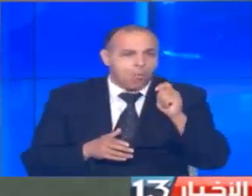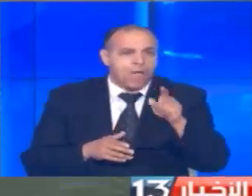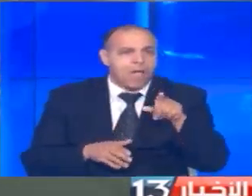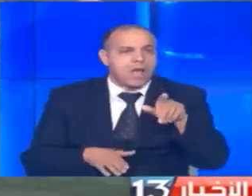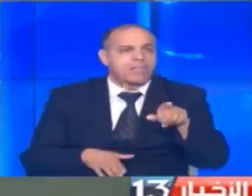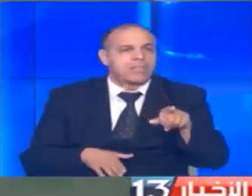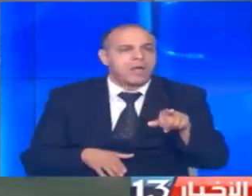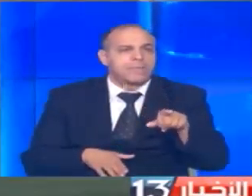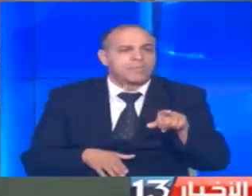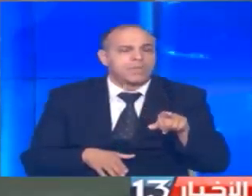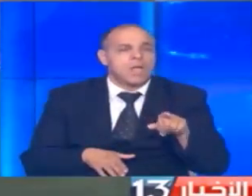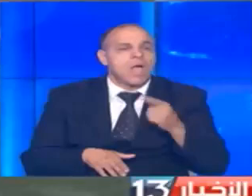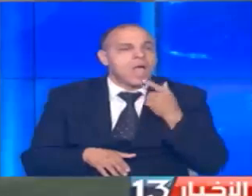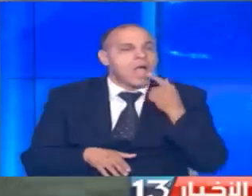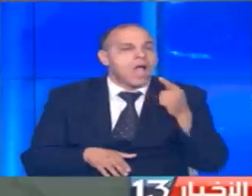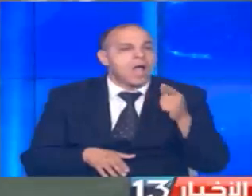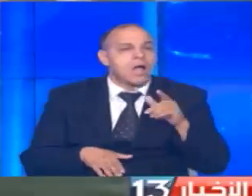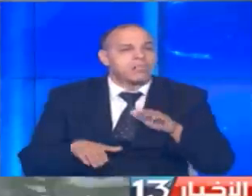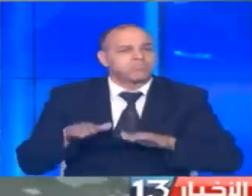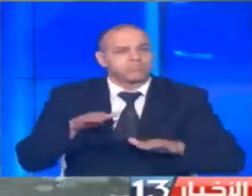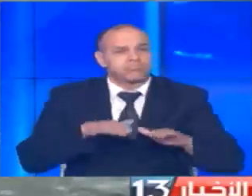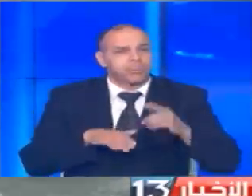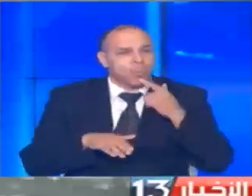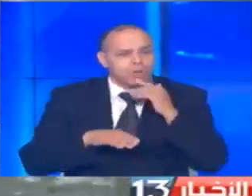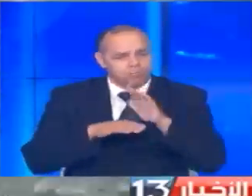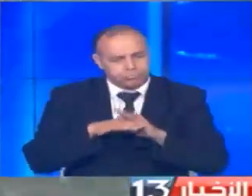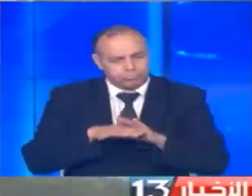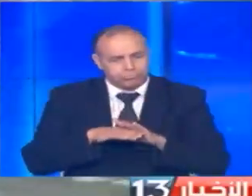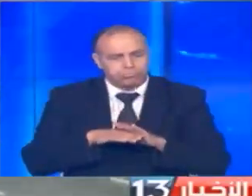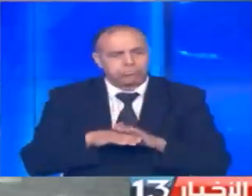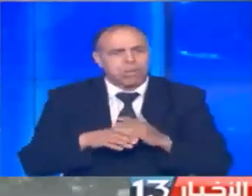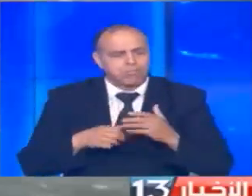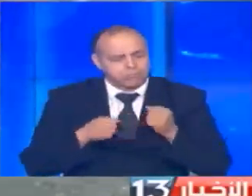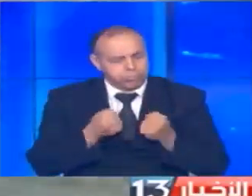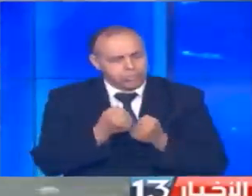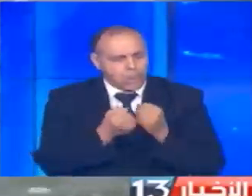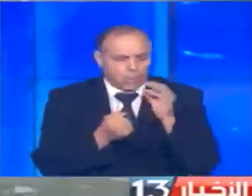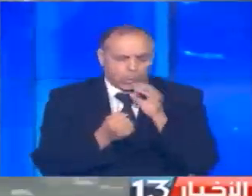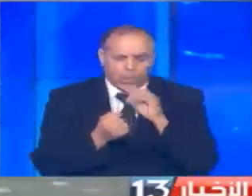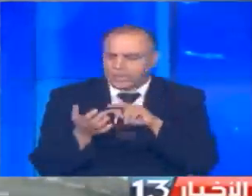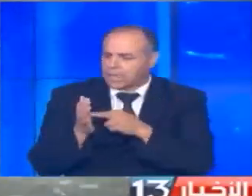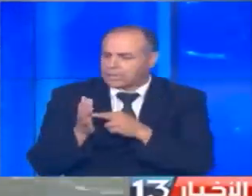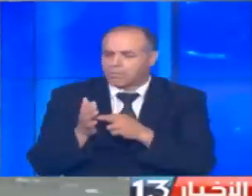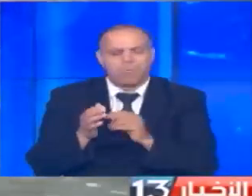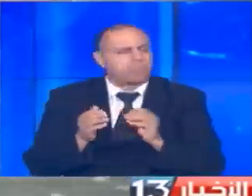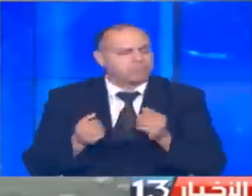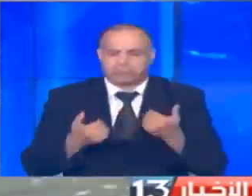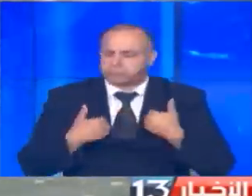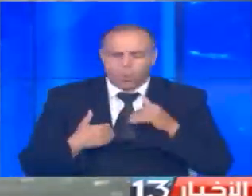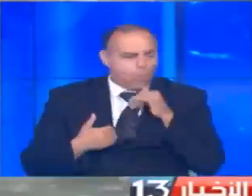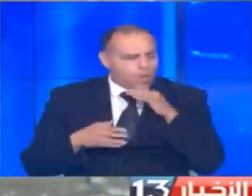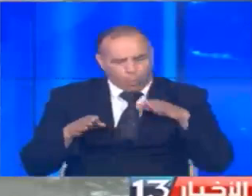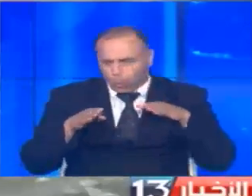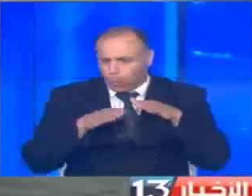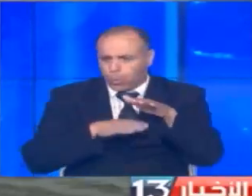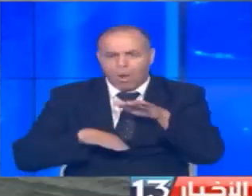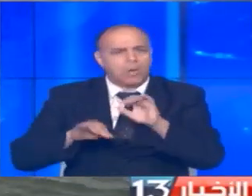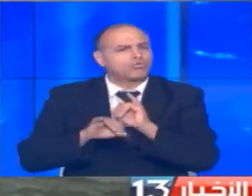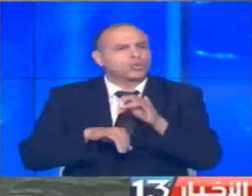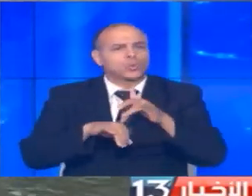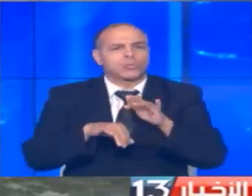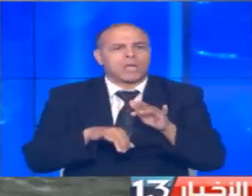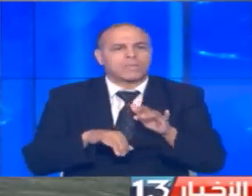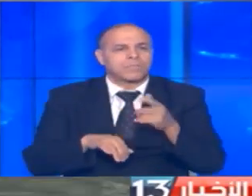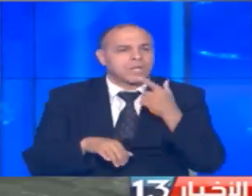فيها الليل بالنهار دون الاعتماد على أي مساعدة تقنية أو فنية ومغادرة الماء، وهو